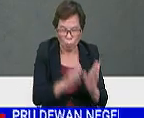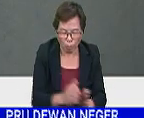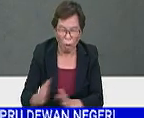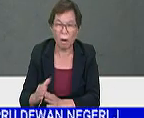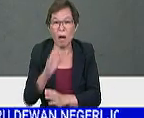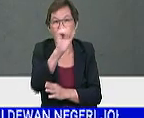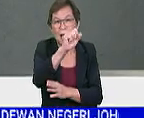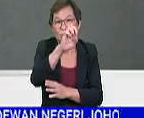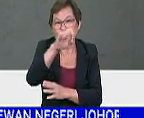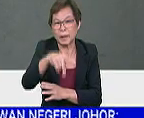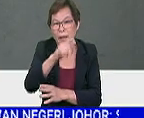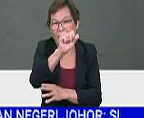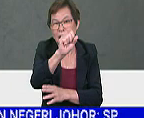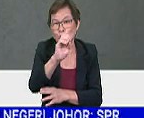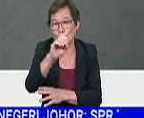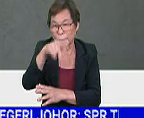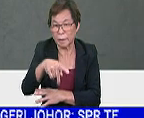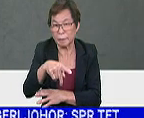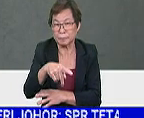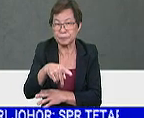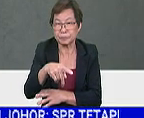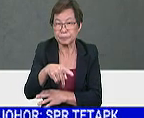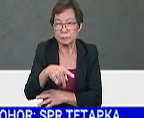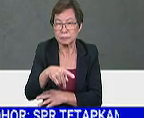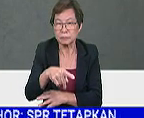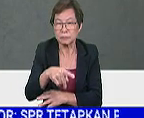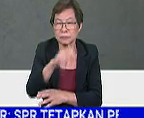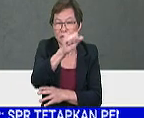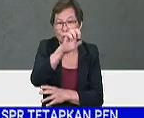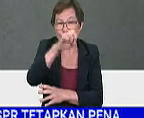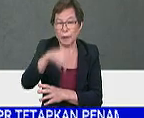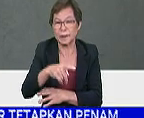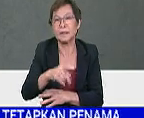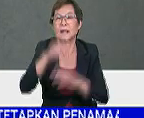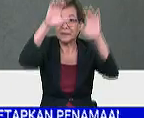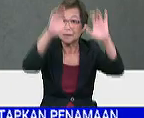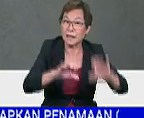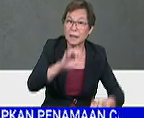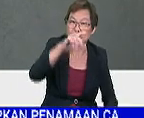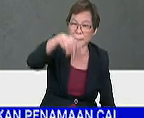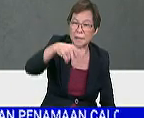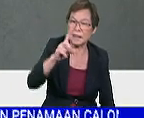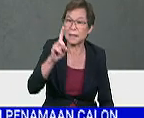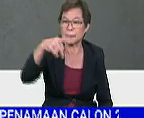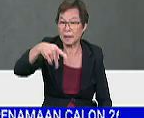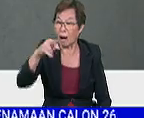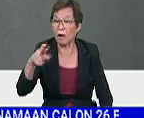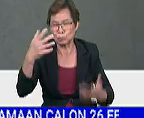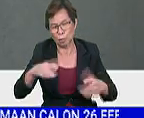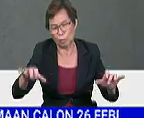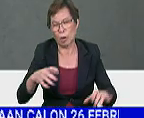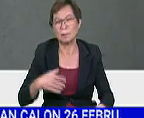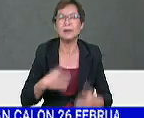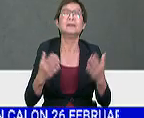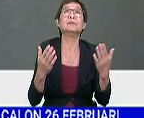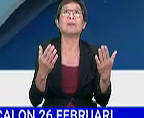sop dari sudut pelaksanaan cara pdpr pun kita sudah buat jadi insya-allah kita sudah